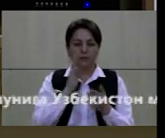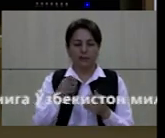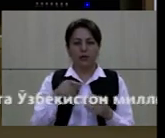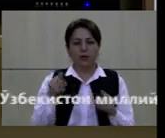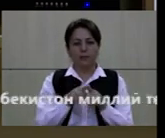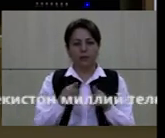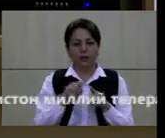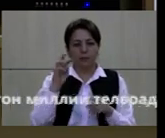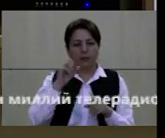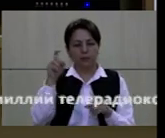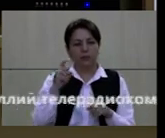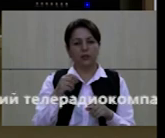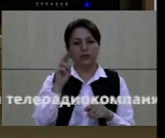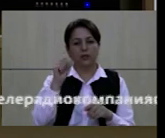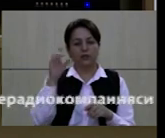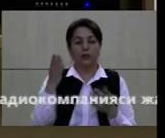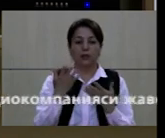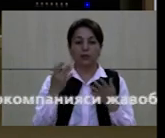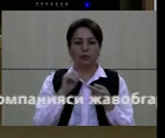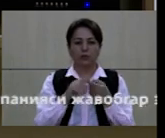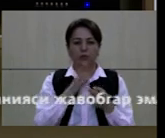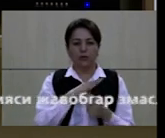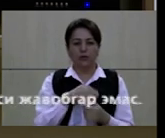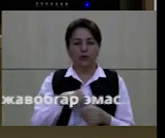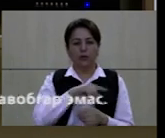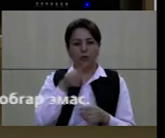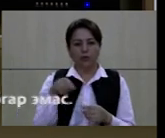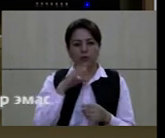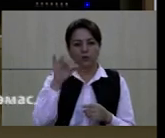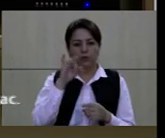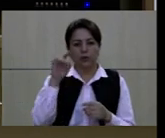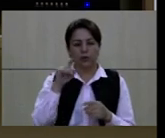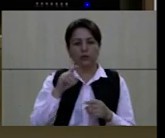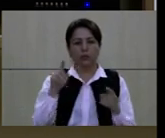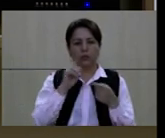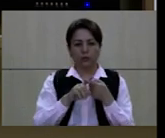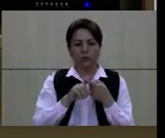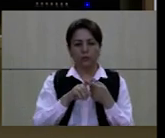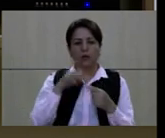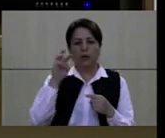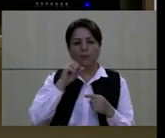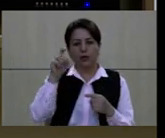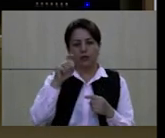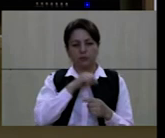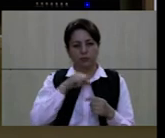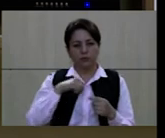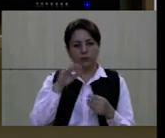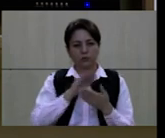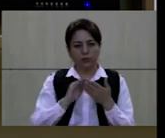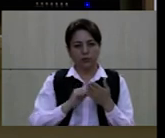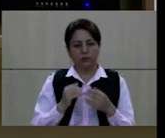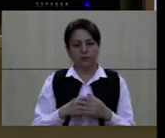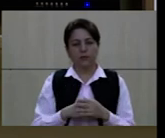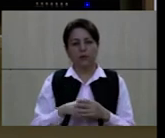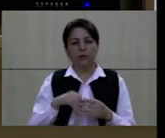kasrlarni qanday qo'shar edik? Ularni suratlarini qo'shib Maharajını ise uzun yazamız,